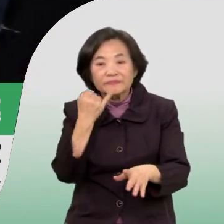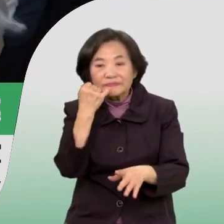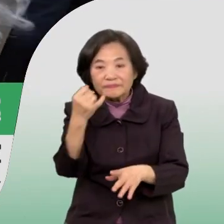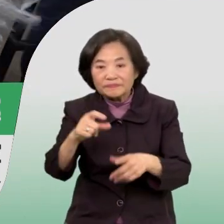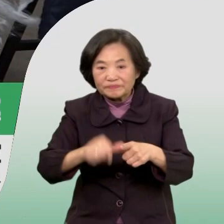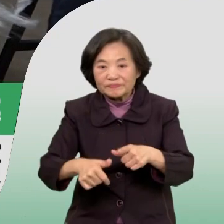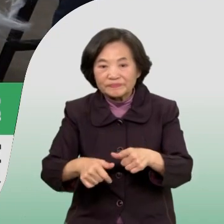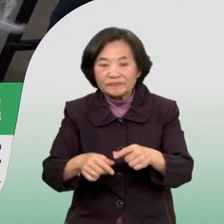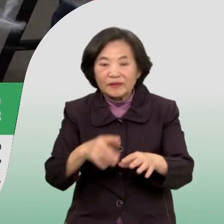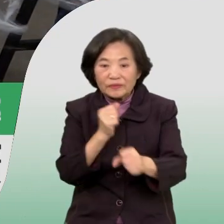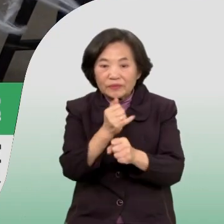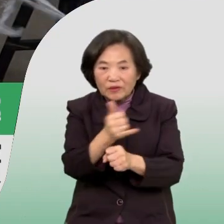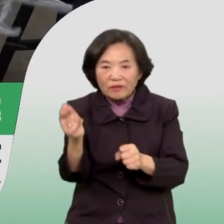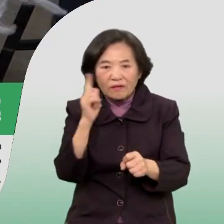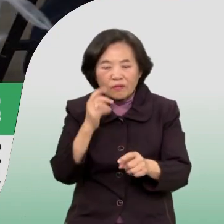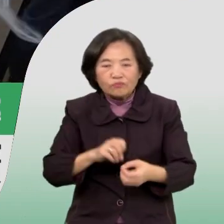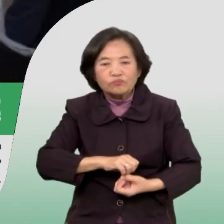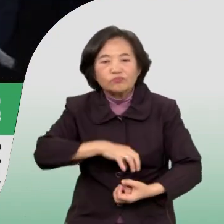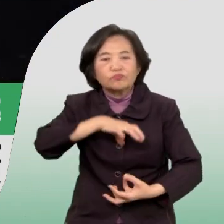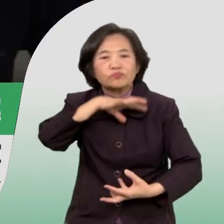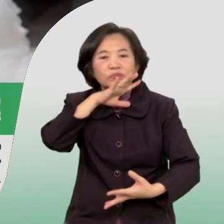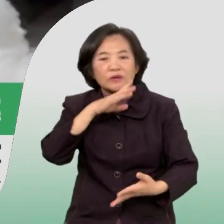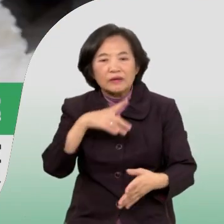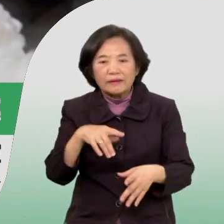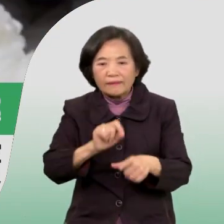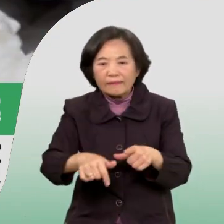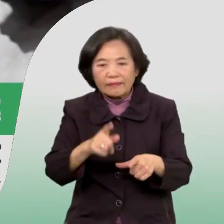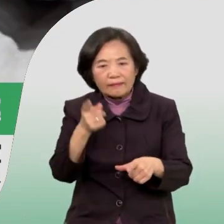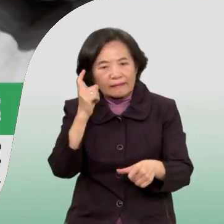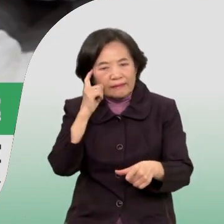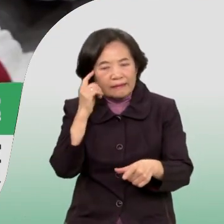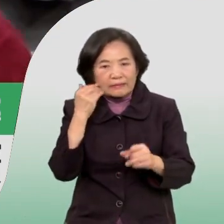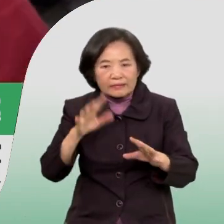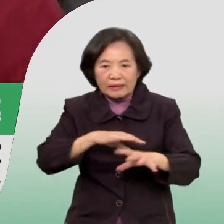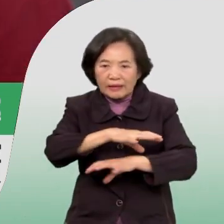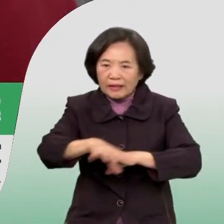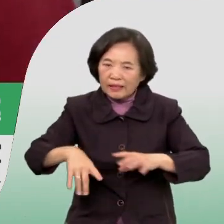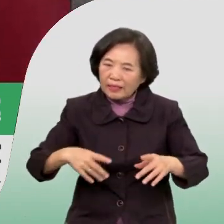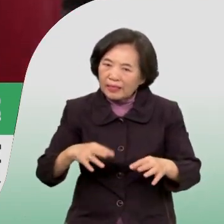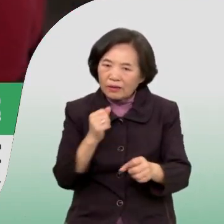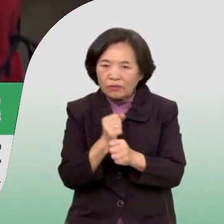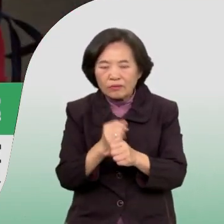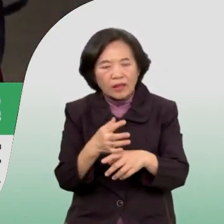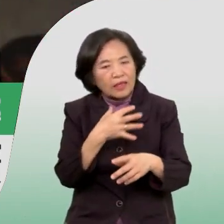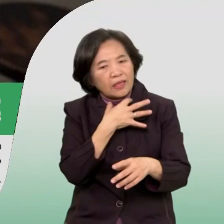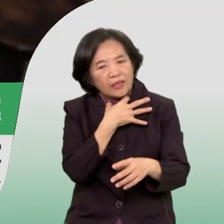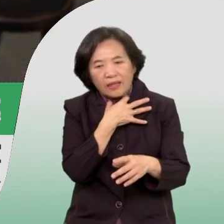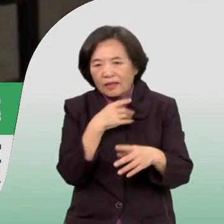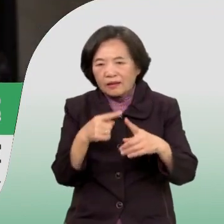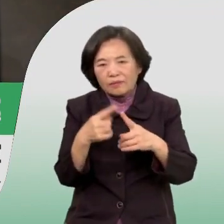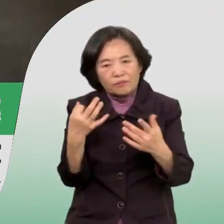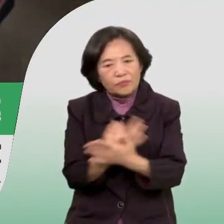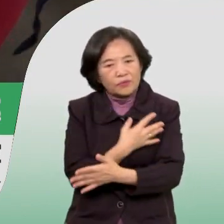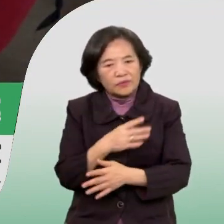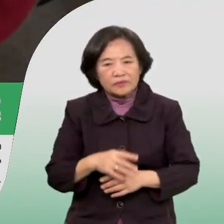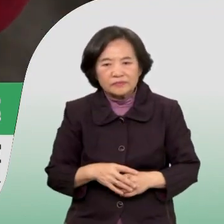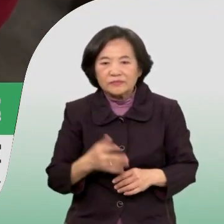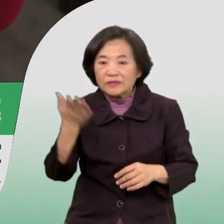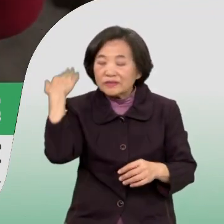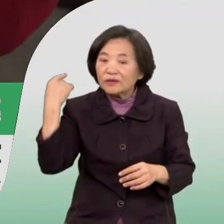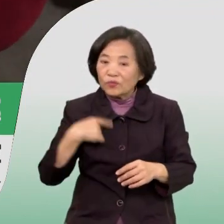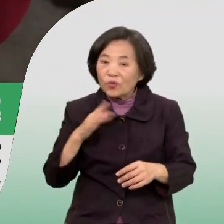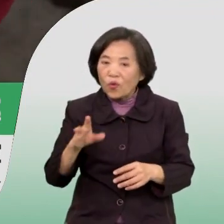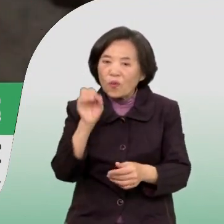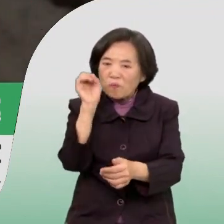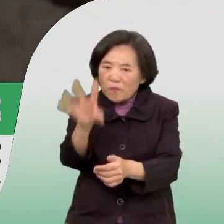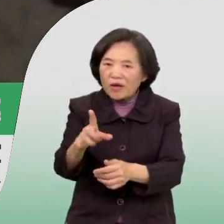司，员工咪进来见到事业，一扎大拍工，亚太环境欠工业。 佮当时我都没有建议产业改